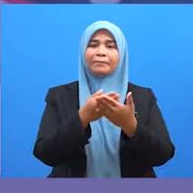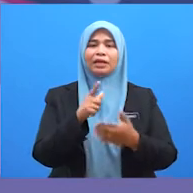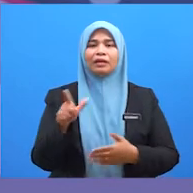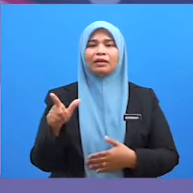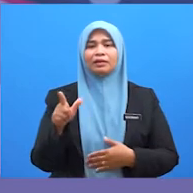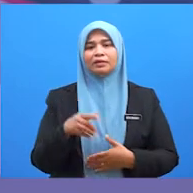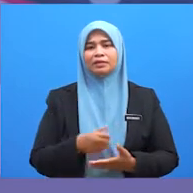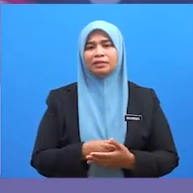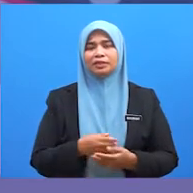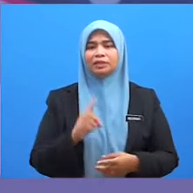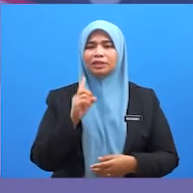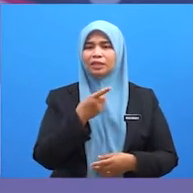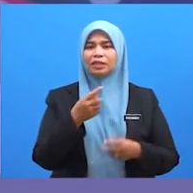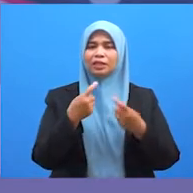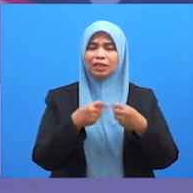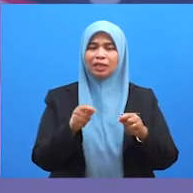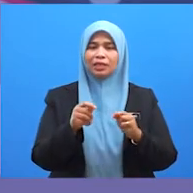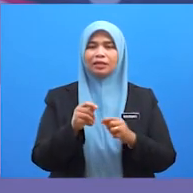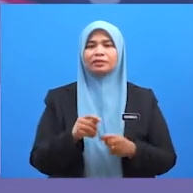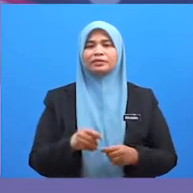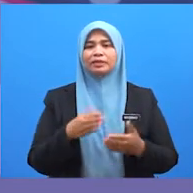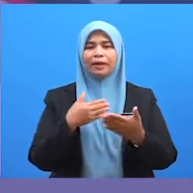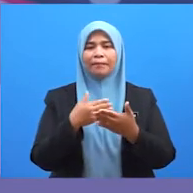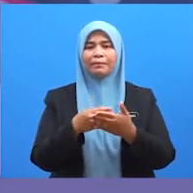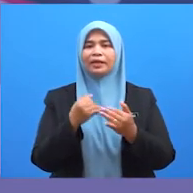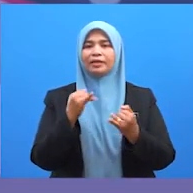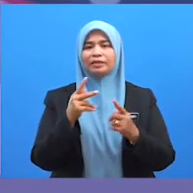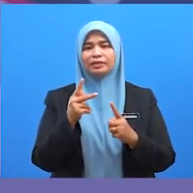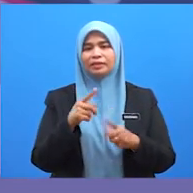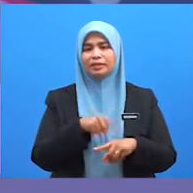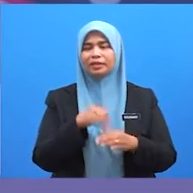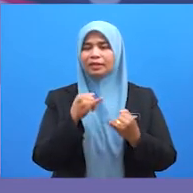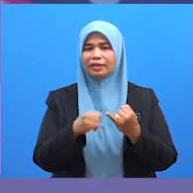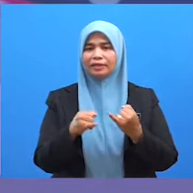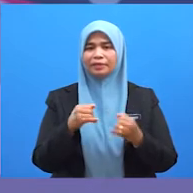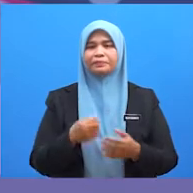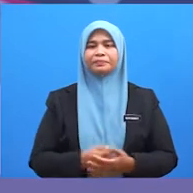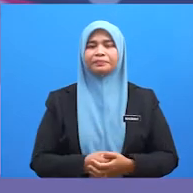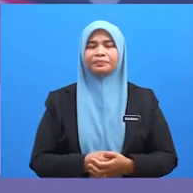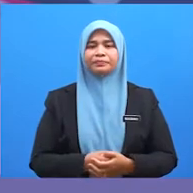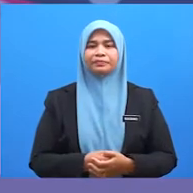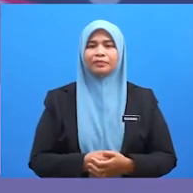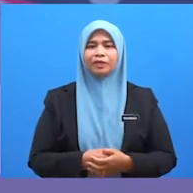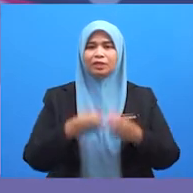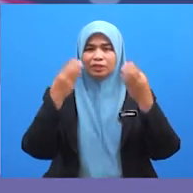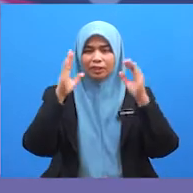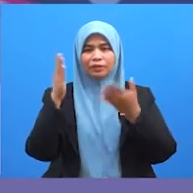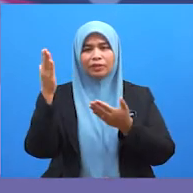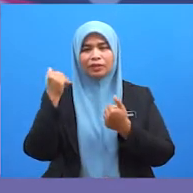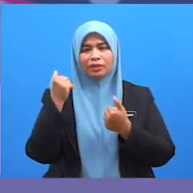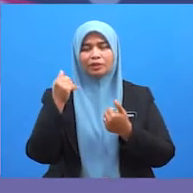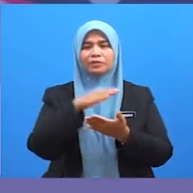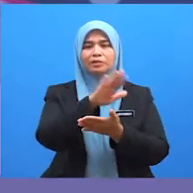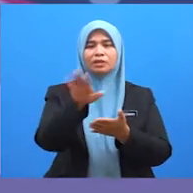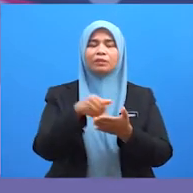Baiklah. Kita telah pun berada di penghujung rancangan. Cikgu